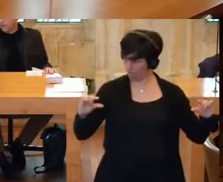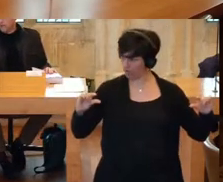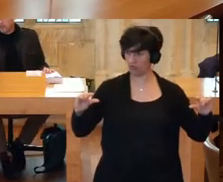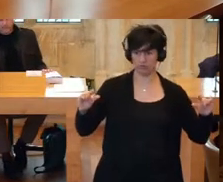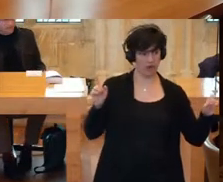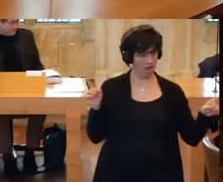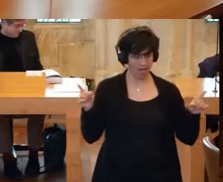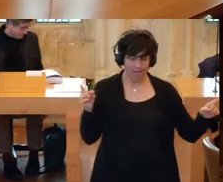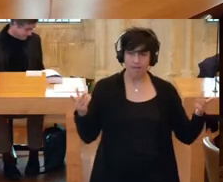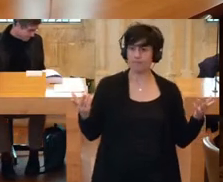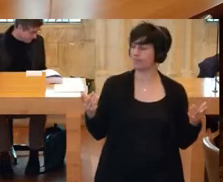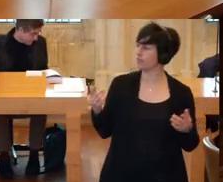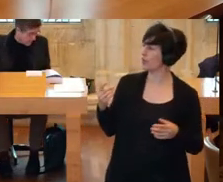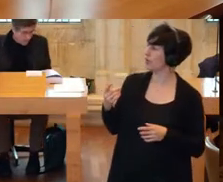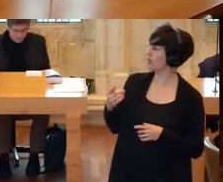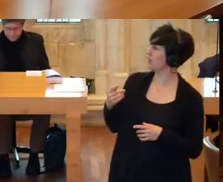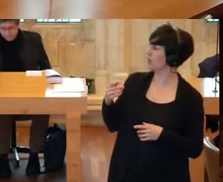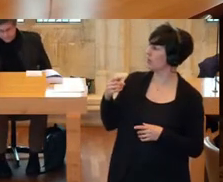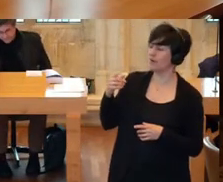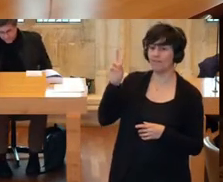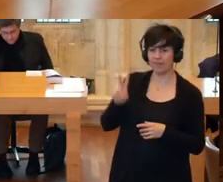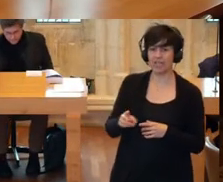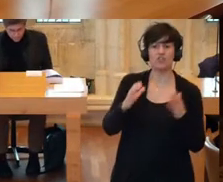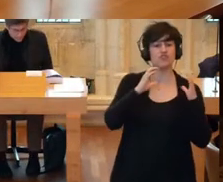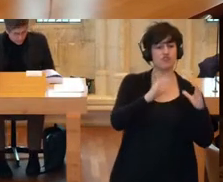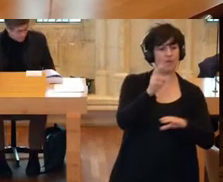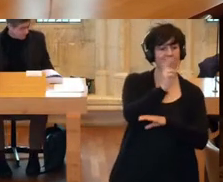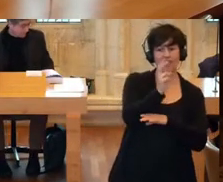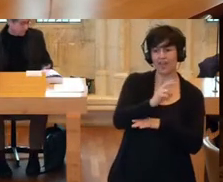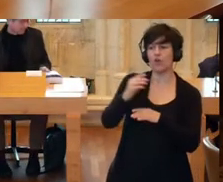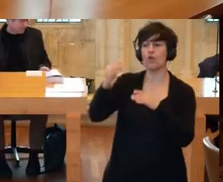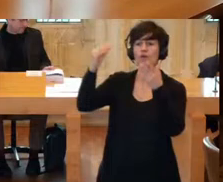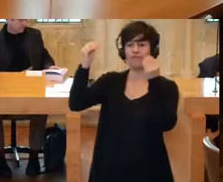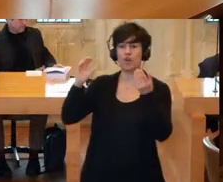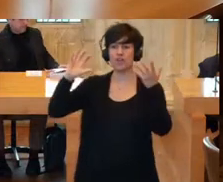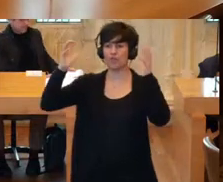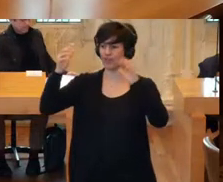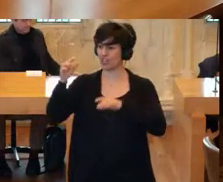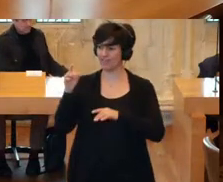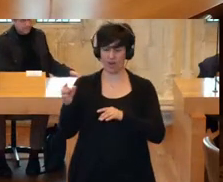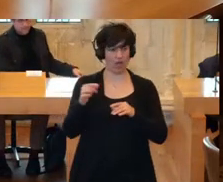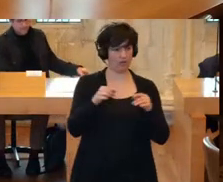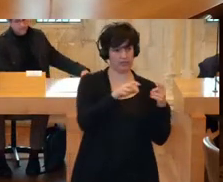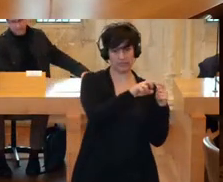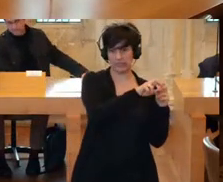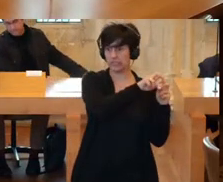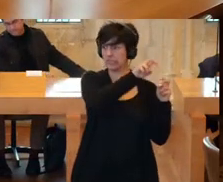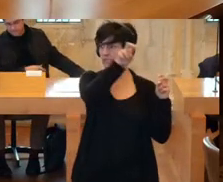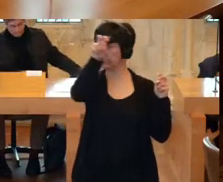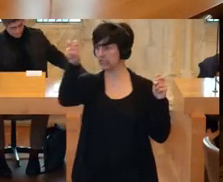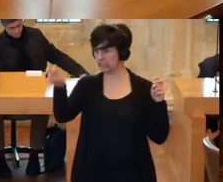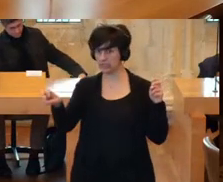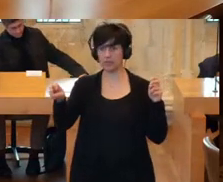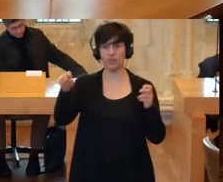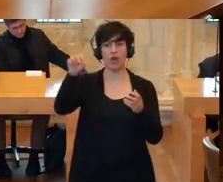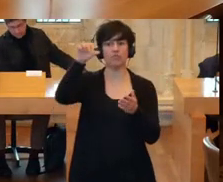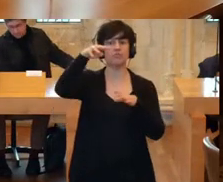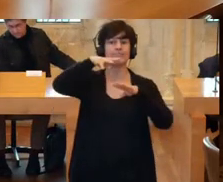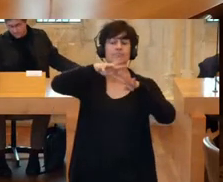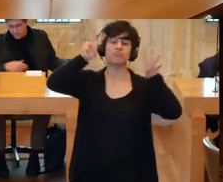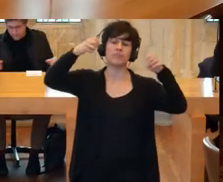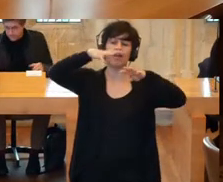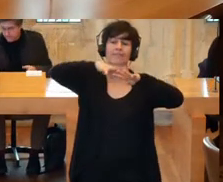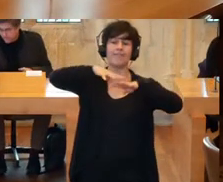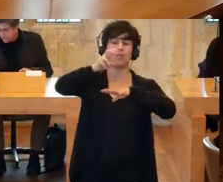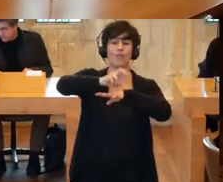aviez l'occasion de faire en sorte de renforcer la liaison entre le chemin vert et la folie couvre-chef, en faisant de la colline aux oiseaux ce carrefour vert. Ça aurait pu